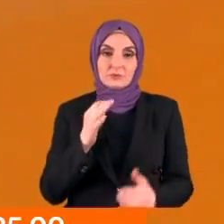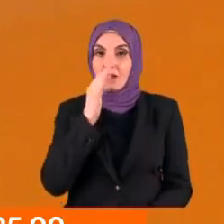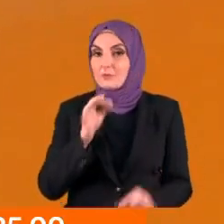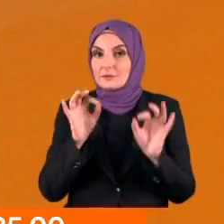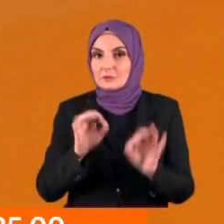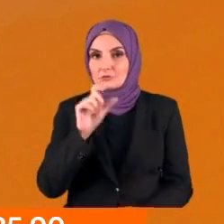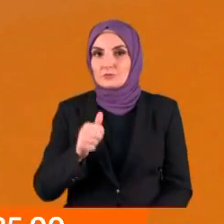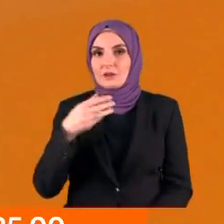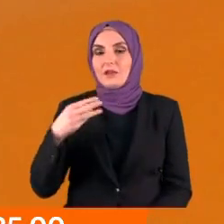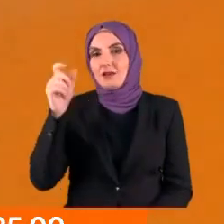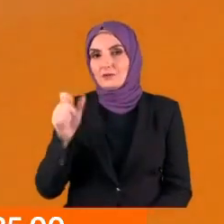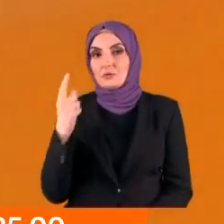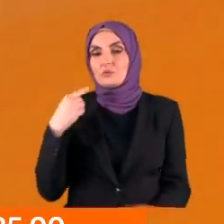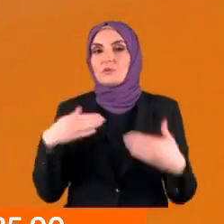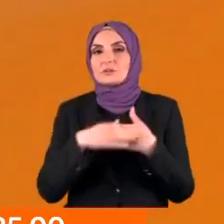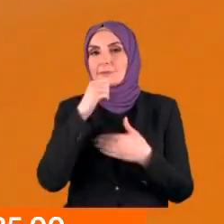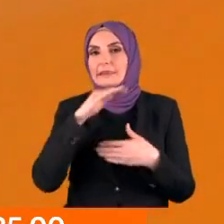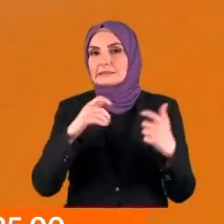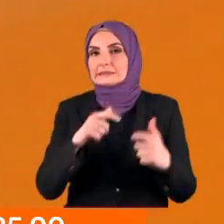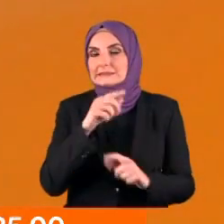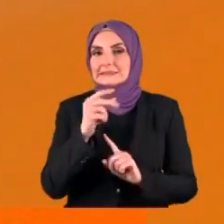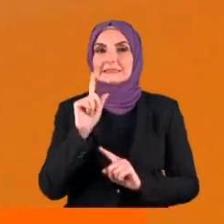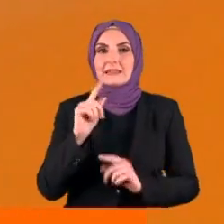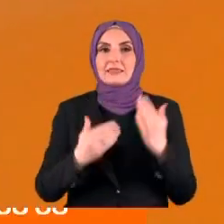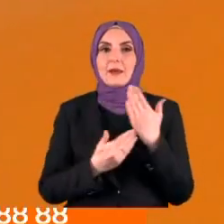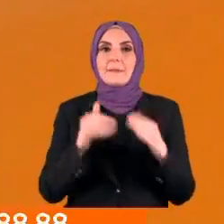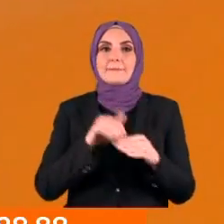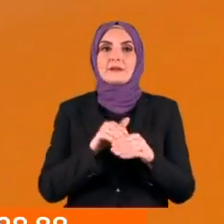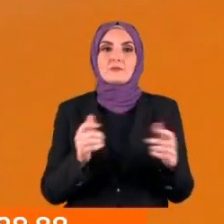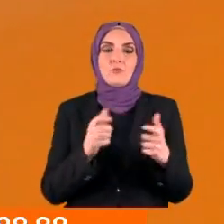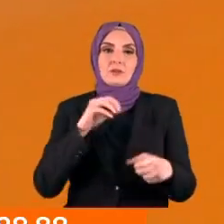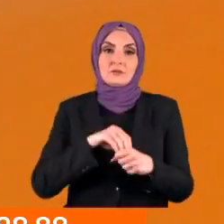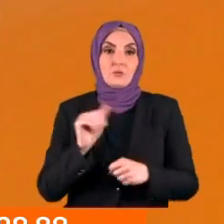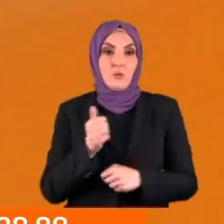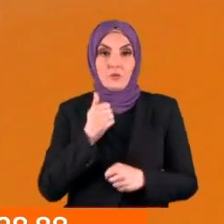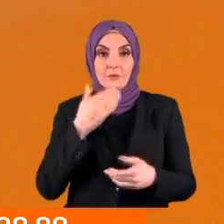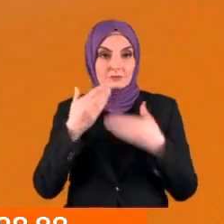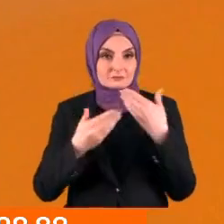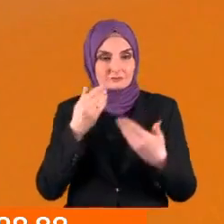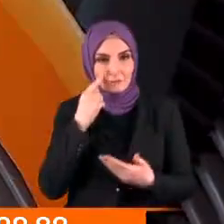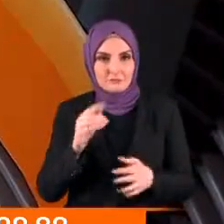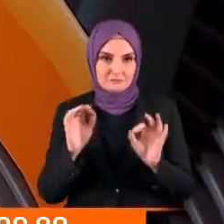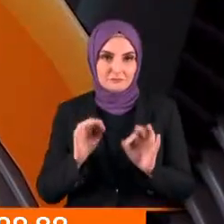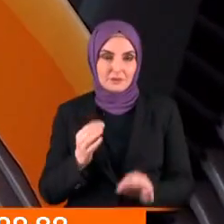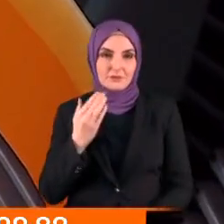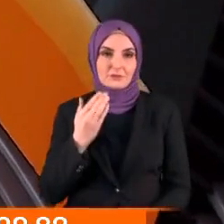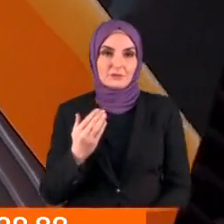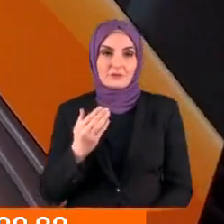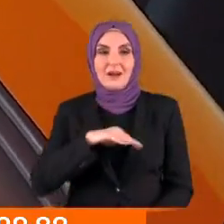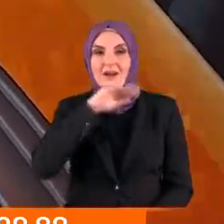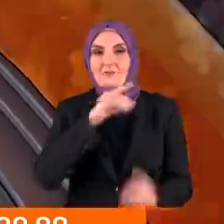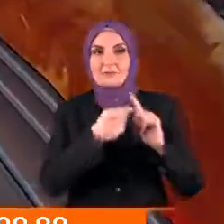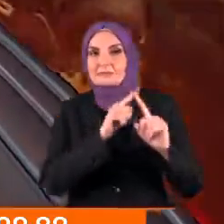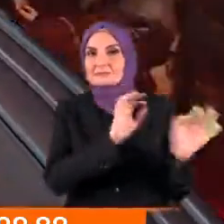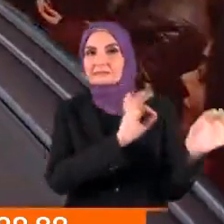Tayyip Erdoğan'ın dün akşam Denizli'de İl Danışma Meclisi toplantısında verdiği kritik mesajlarla açıyoruz. Bizans tipi